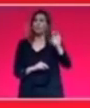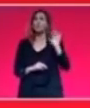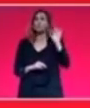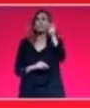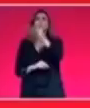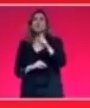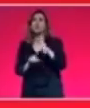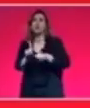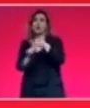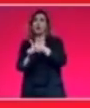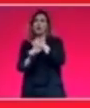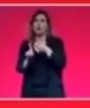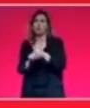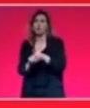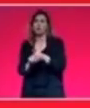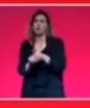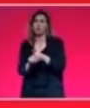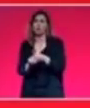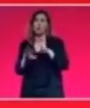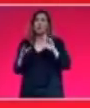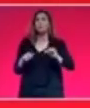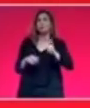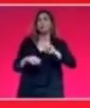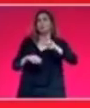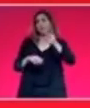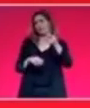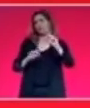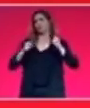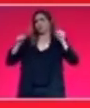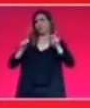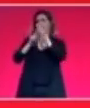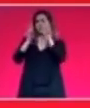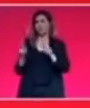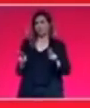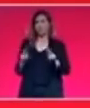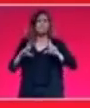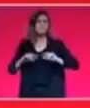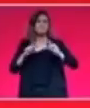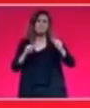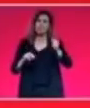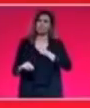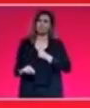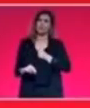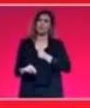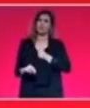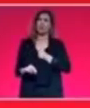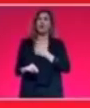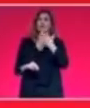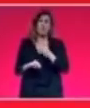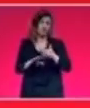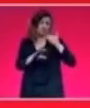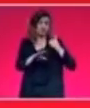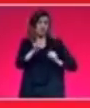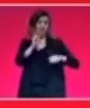αγώνων, η κοινή μήτρα της πρώτης και της δεύτερης σοσιαλιστικής διεθνούς, γιατί υπερβαίνουμε πια αυτές τις αντιθέσεις στη νέα πορεία